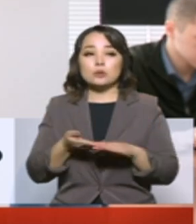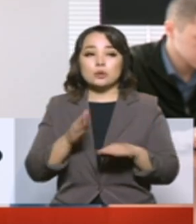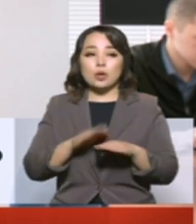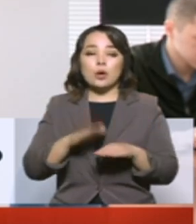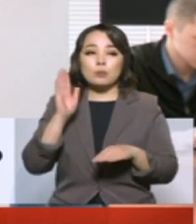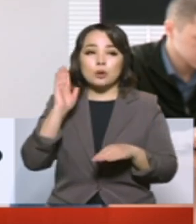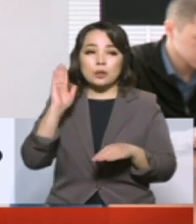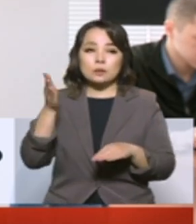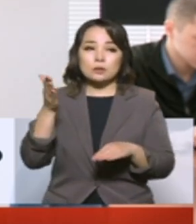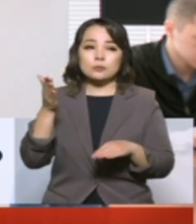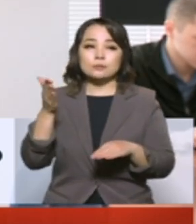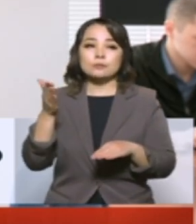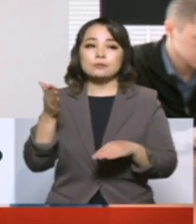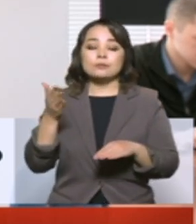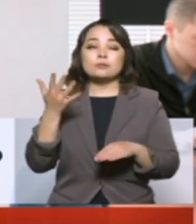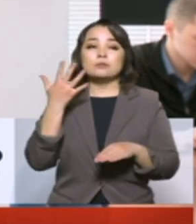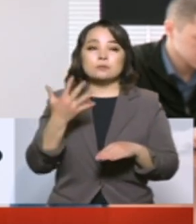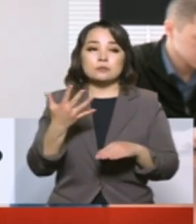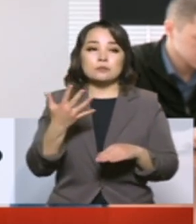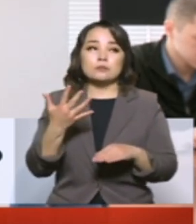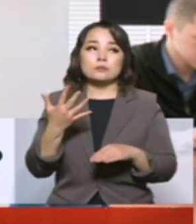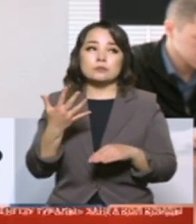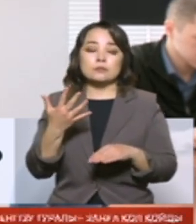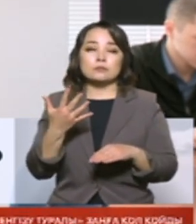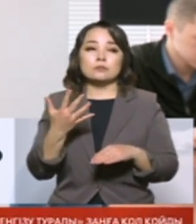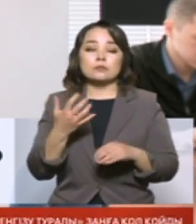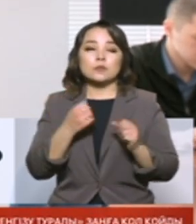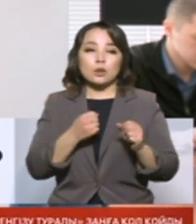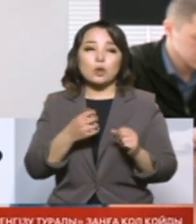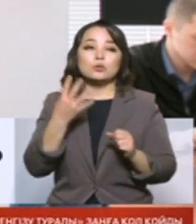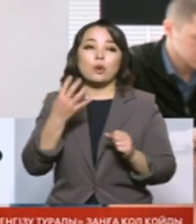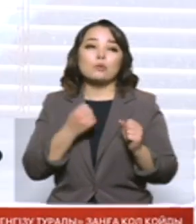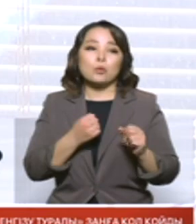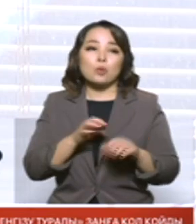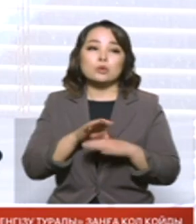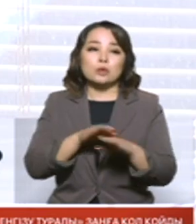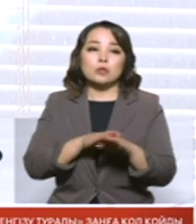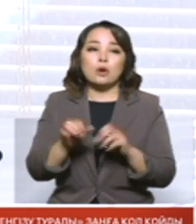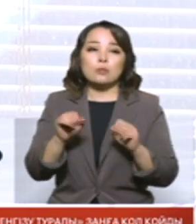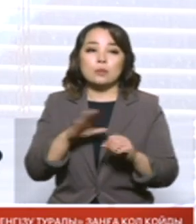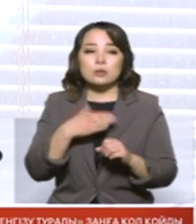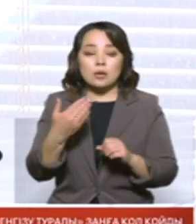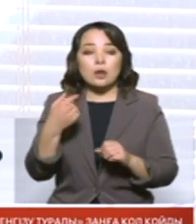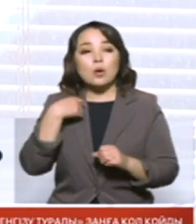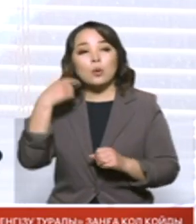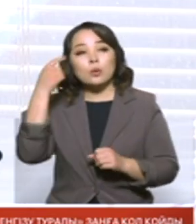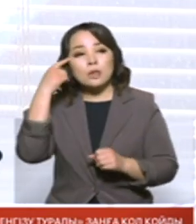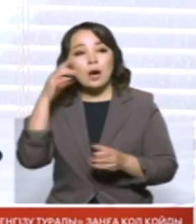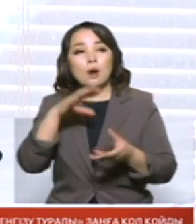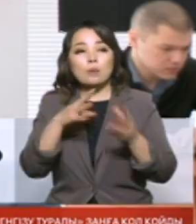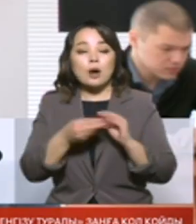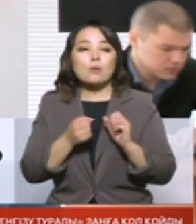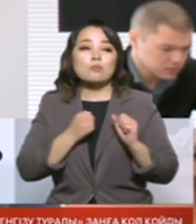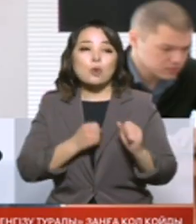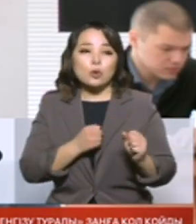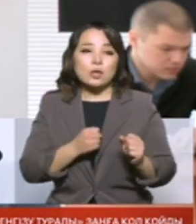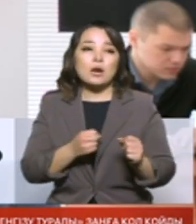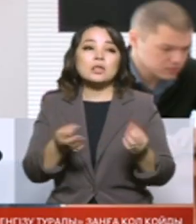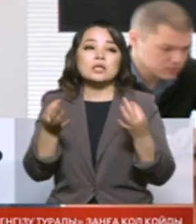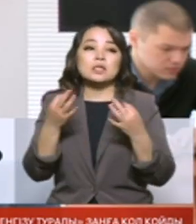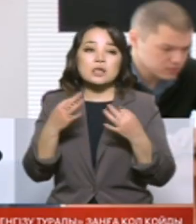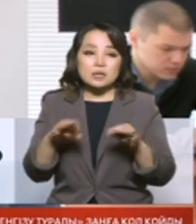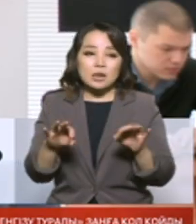болады. 5 бой, 4 бой өткізетін шығар. Менің ойымша барлық боксшылар